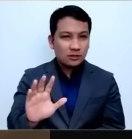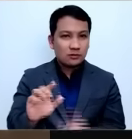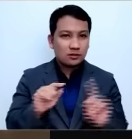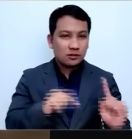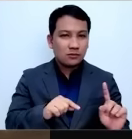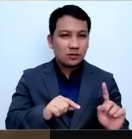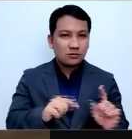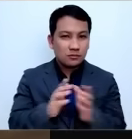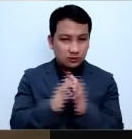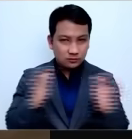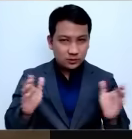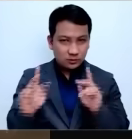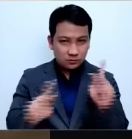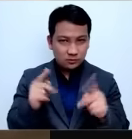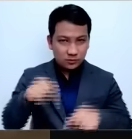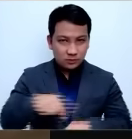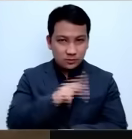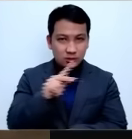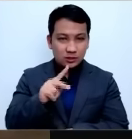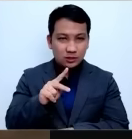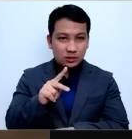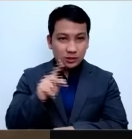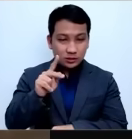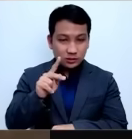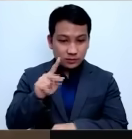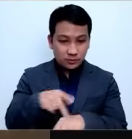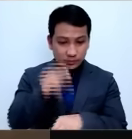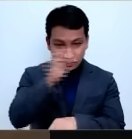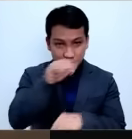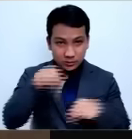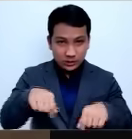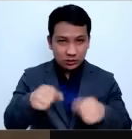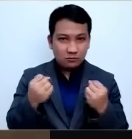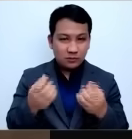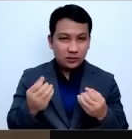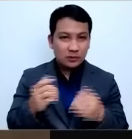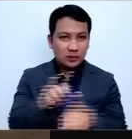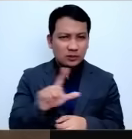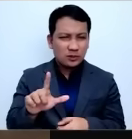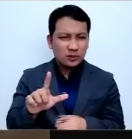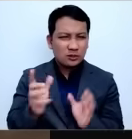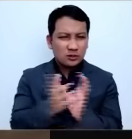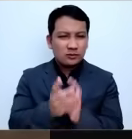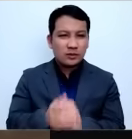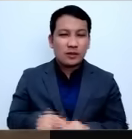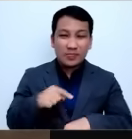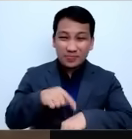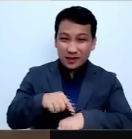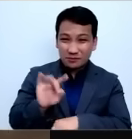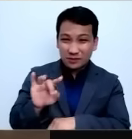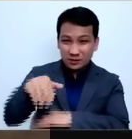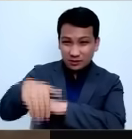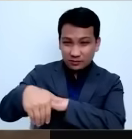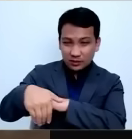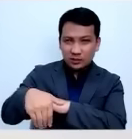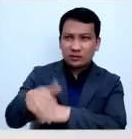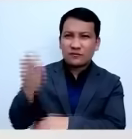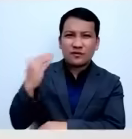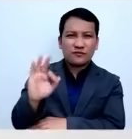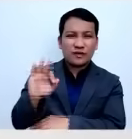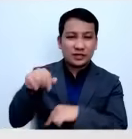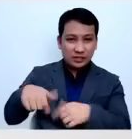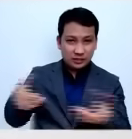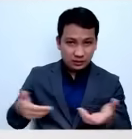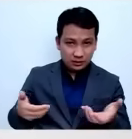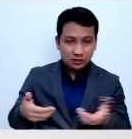mga pinakamalaking populasyon ng Pilipino ay makikita sa lugar na ito. Pasado alas 8 ng gabi ng Biyernes, oras dito